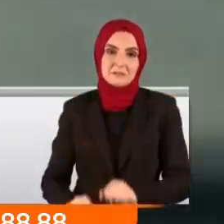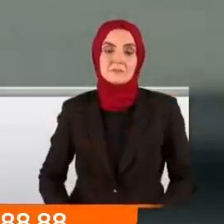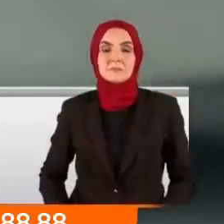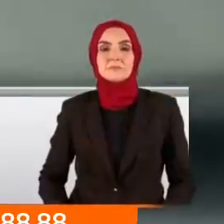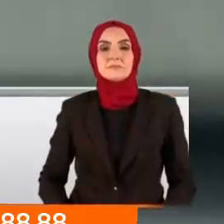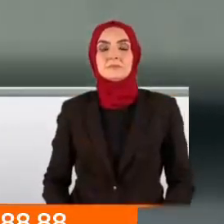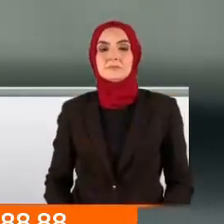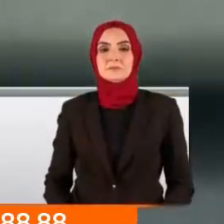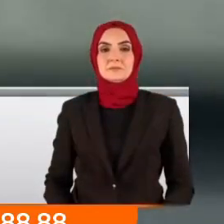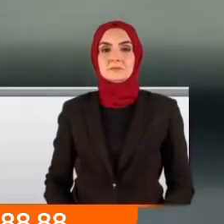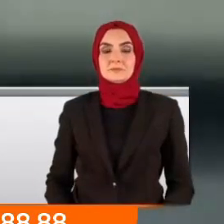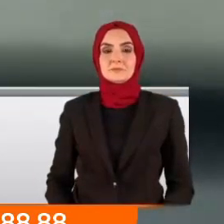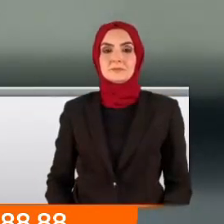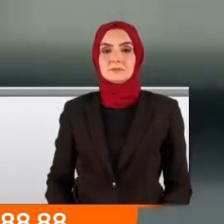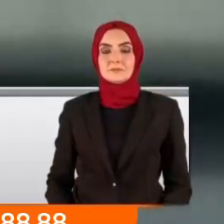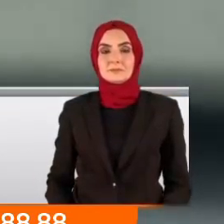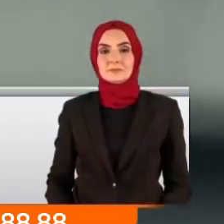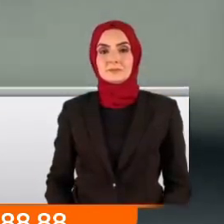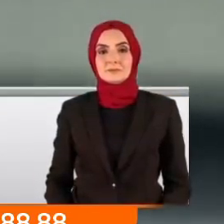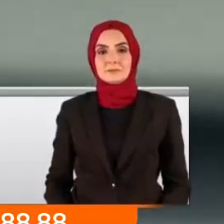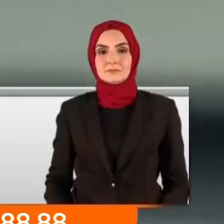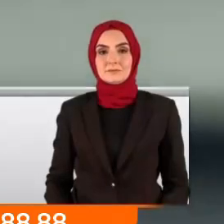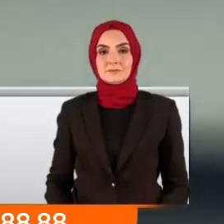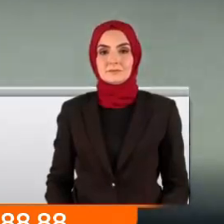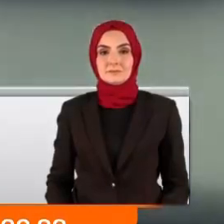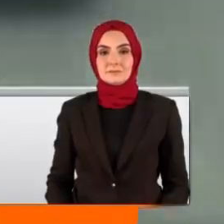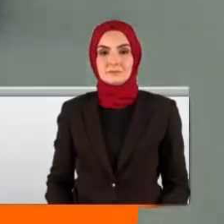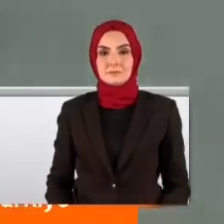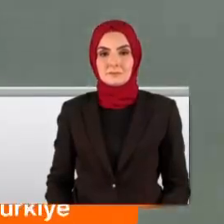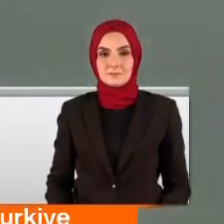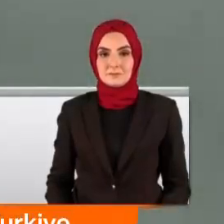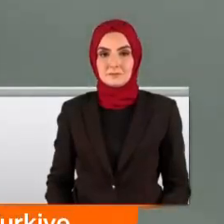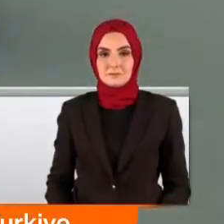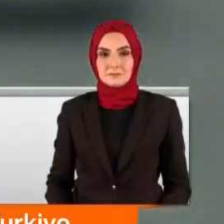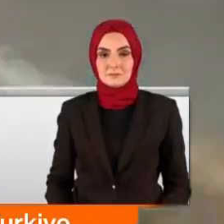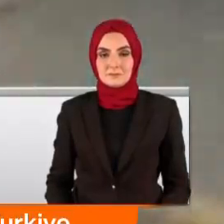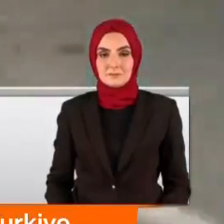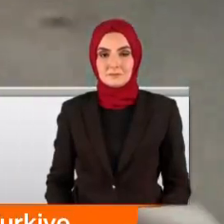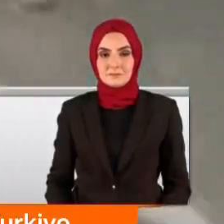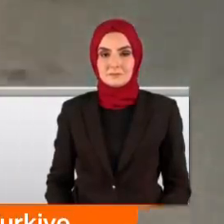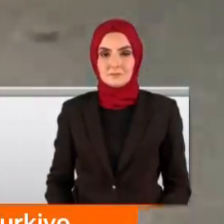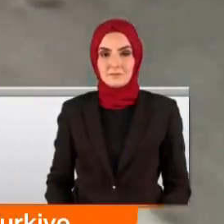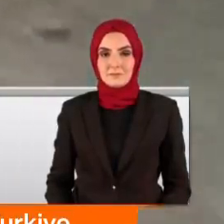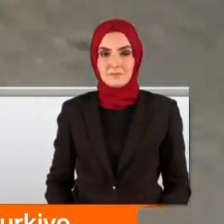Lastiklerini patlattı polisler. Ama yok yani, gidebildiği yere kadar gitmeye çalışıyor arkadaş. Suç makinesi çıkan zanlının